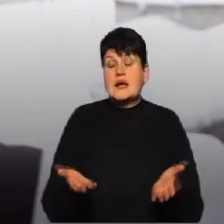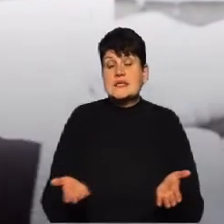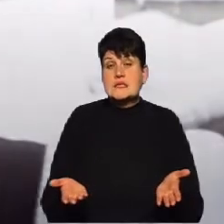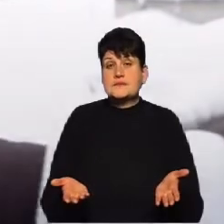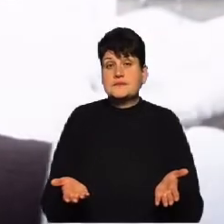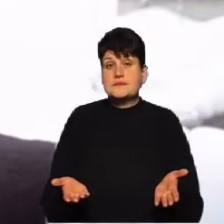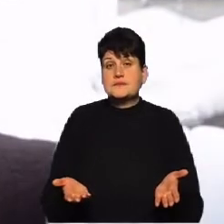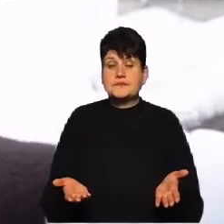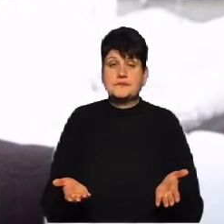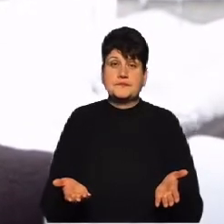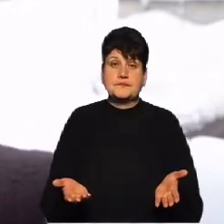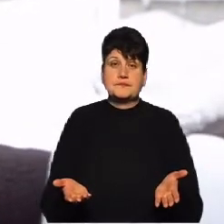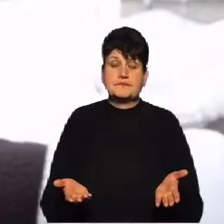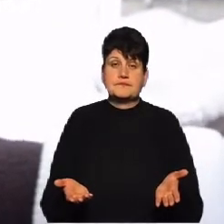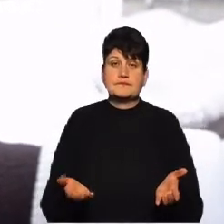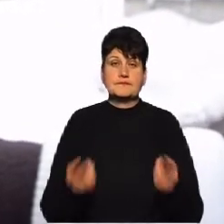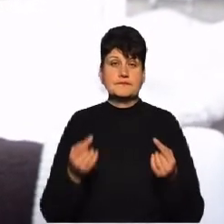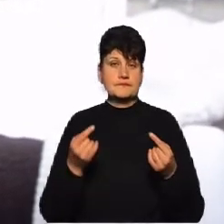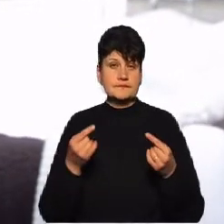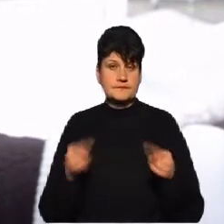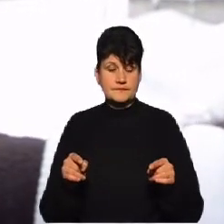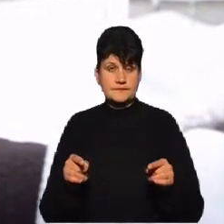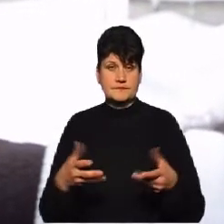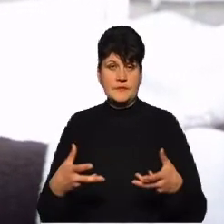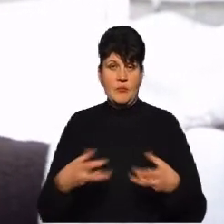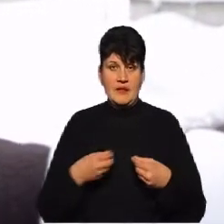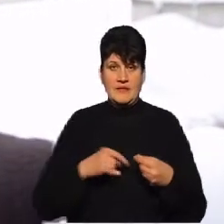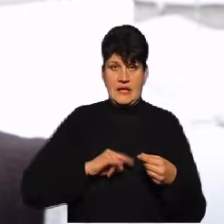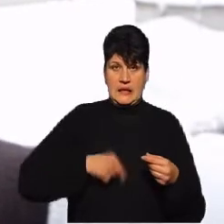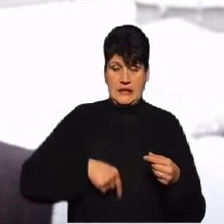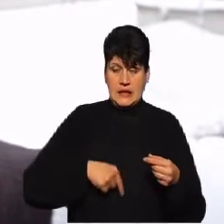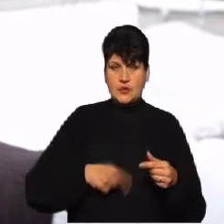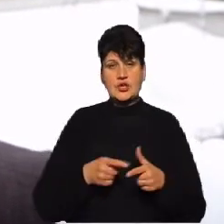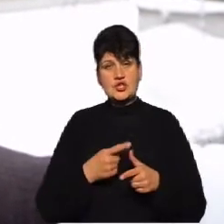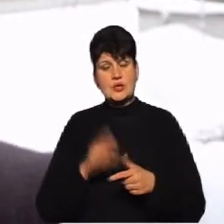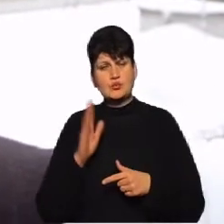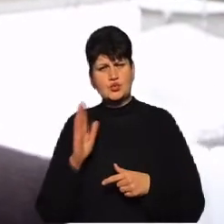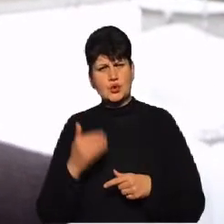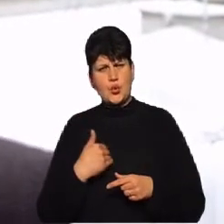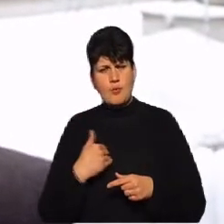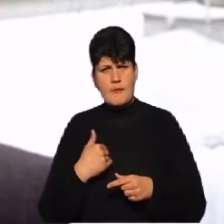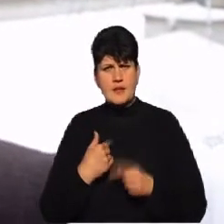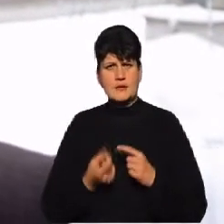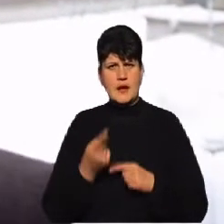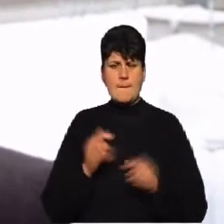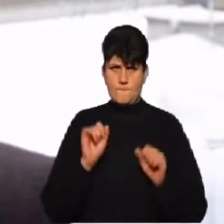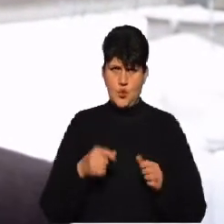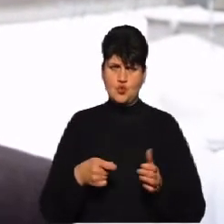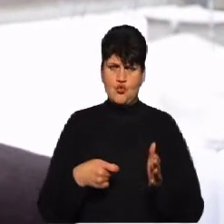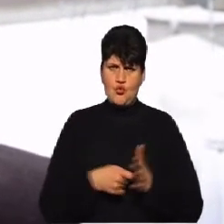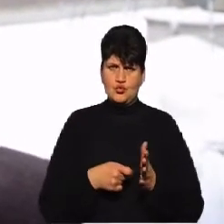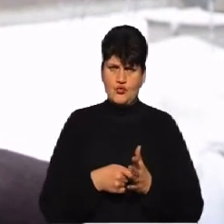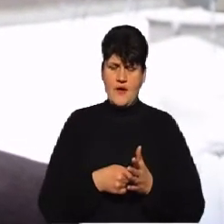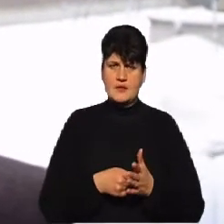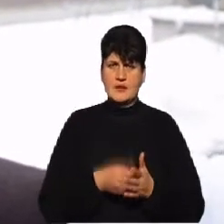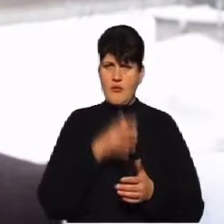як побічна реакція на дитину, і чи буде в мене якась виявлятися, чи я зможу годувати під час цього періоду, коли я